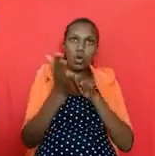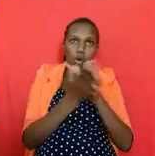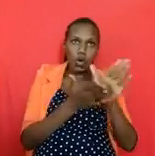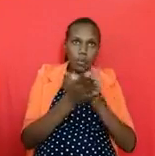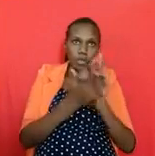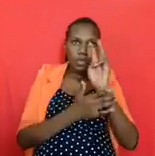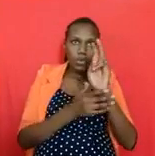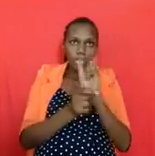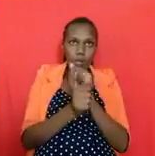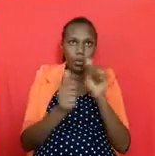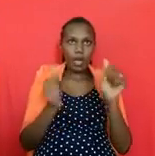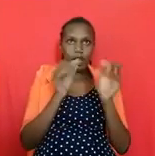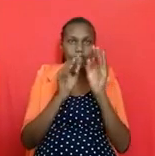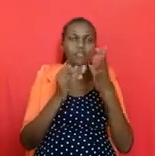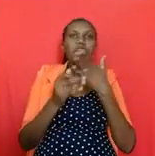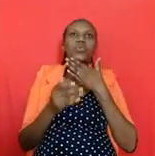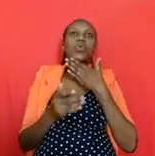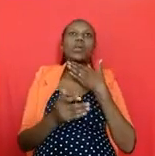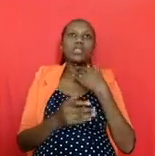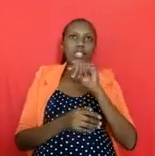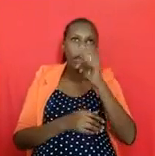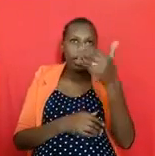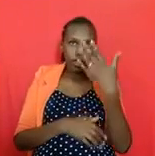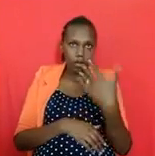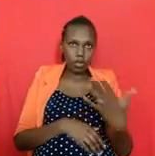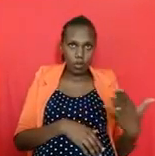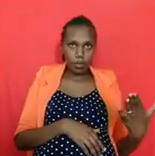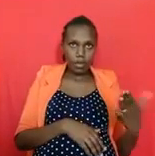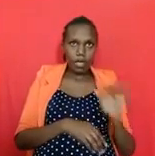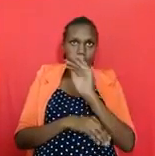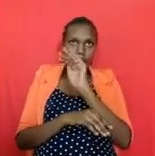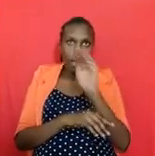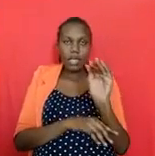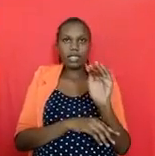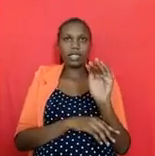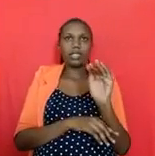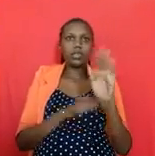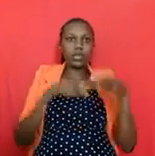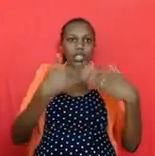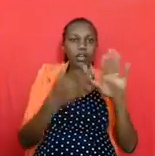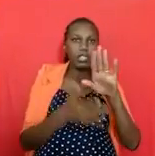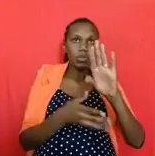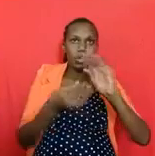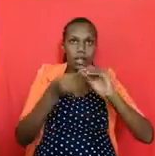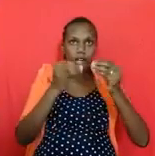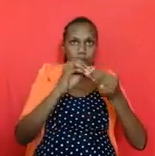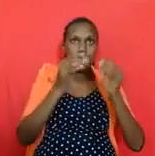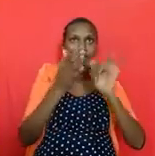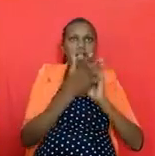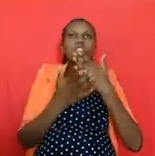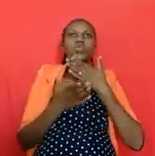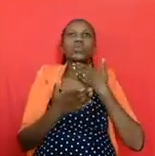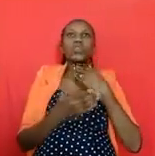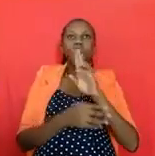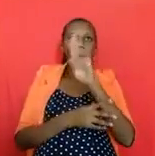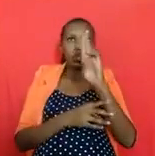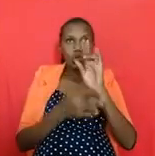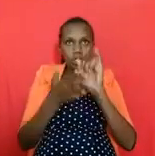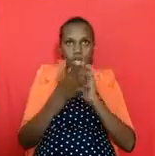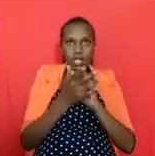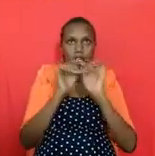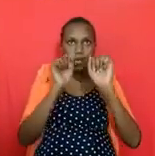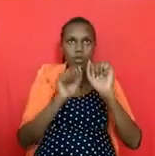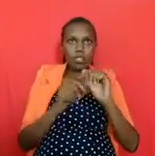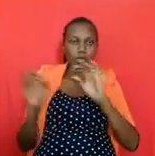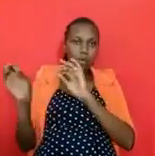kumarora ugeda e soft copy waliri utuhe na bayaku elio kuenda wiki elio na yo noe